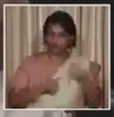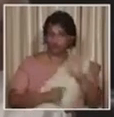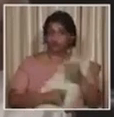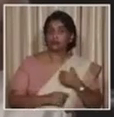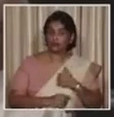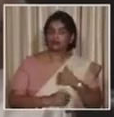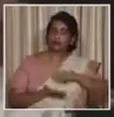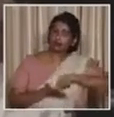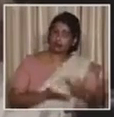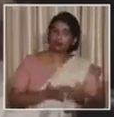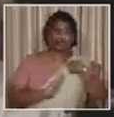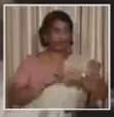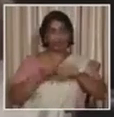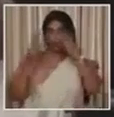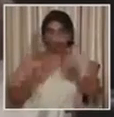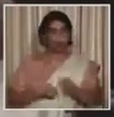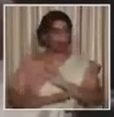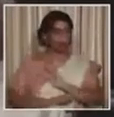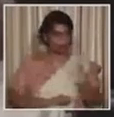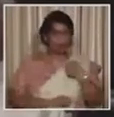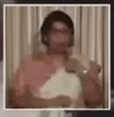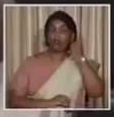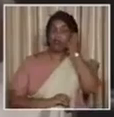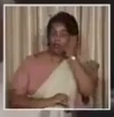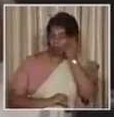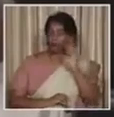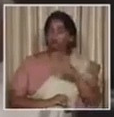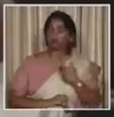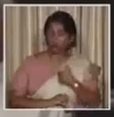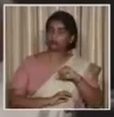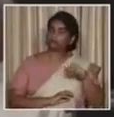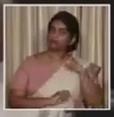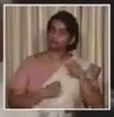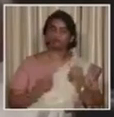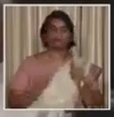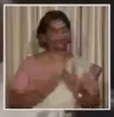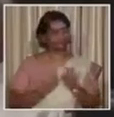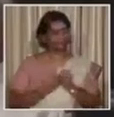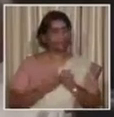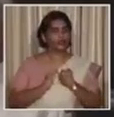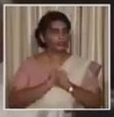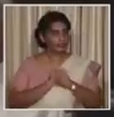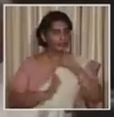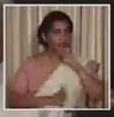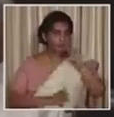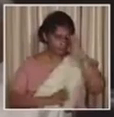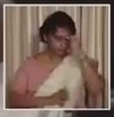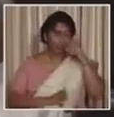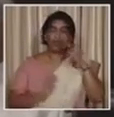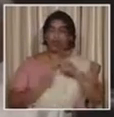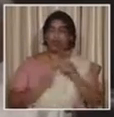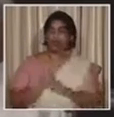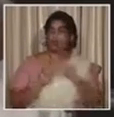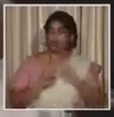මම වැටුණත් රට වැටෙන්නේ නැහැ කියන අදහස ඇතිව මම අභියෝගය බාරගත්තා ගරු කතානායකතුමනි